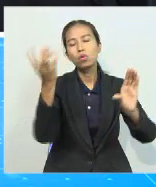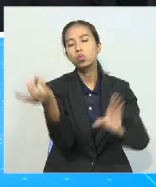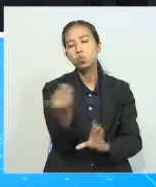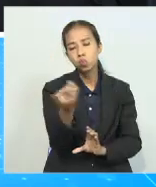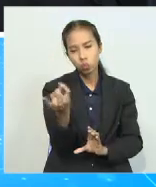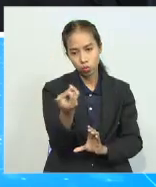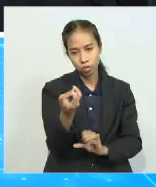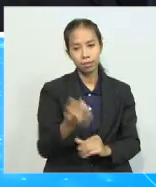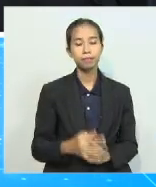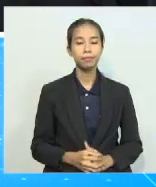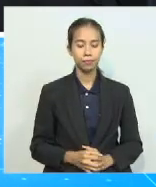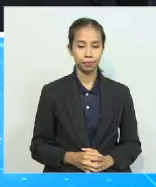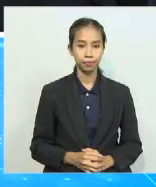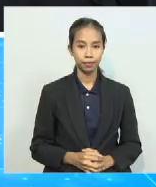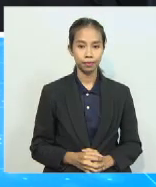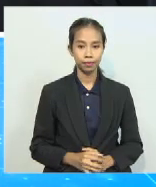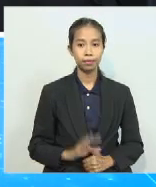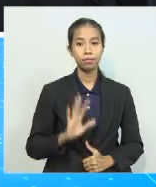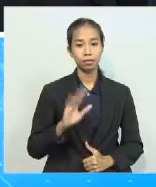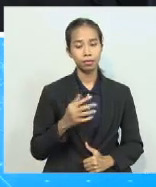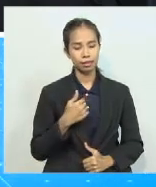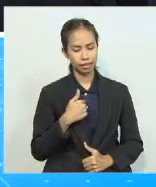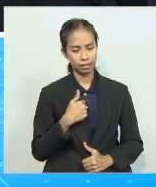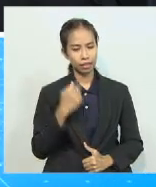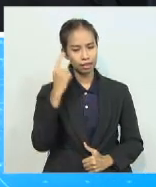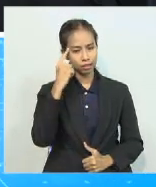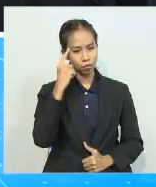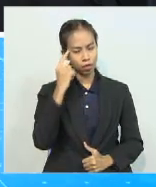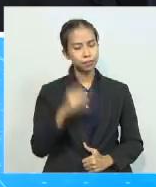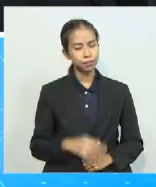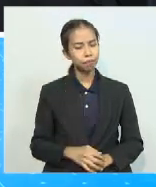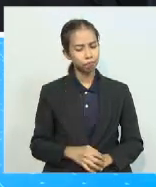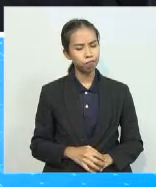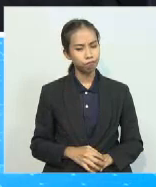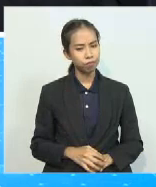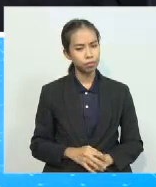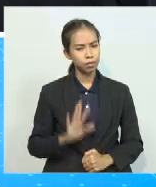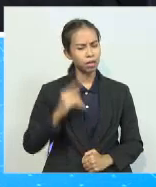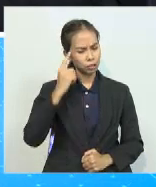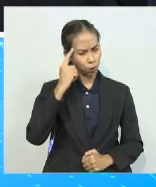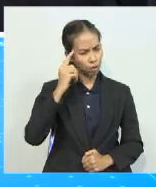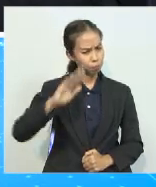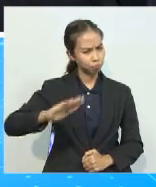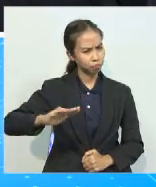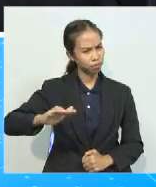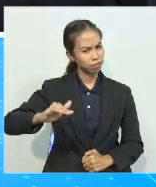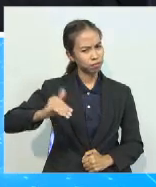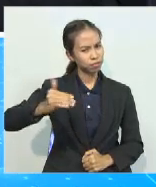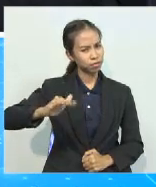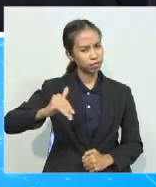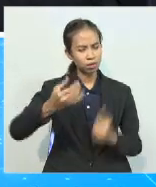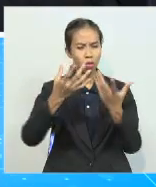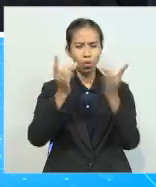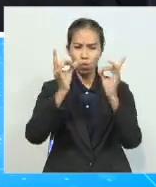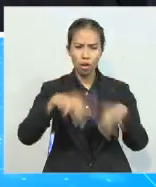น้อยครับด ัง นั้นโดยทั่วไปผมมองว่าอากาศน่าจะดีนะครับผมไม่ถึงกับเลวร้ายอย่